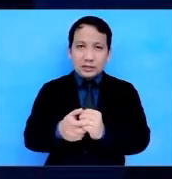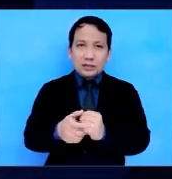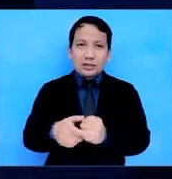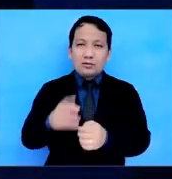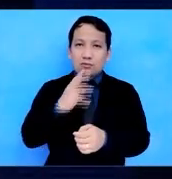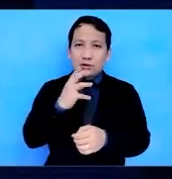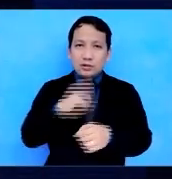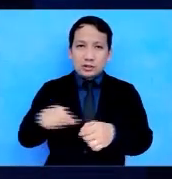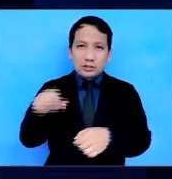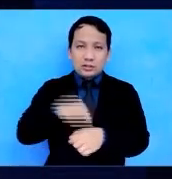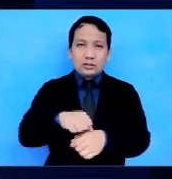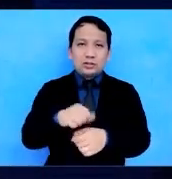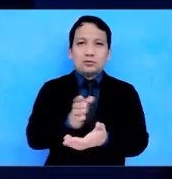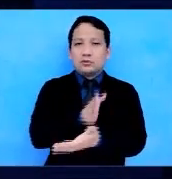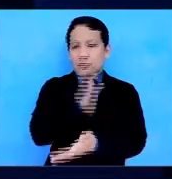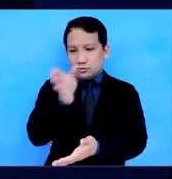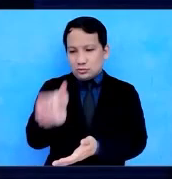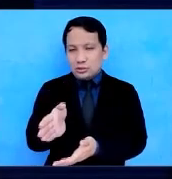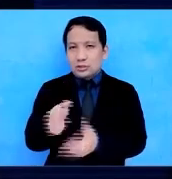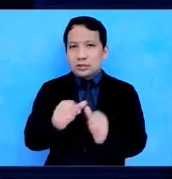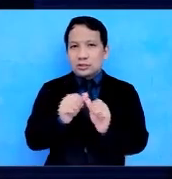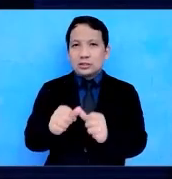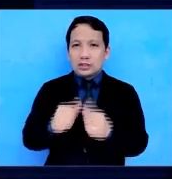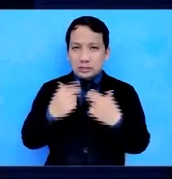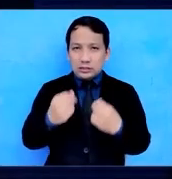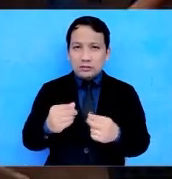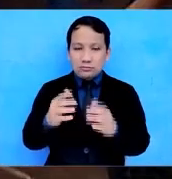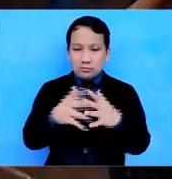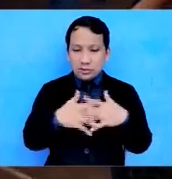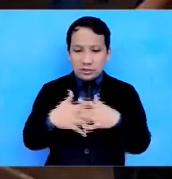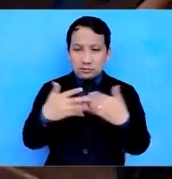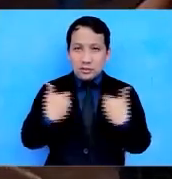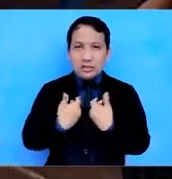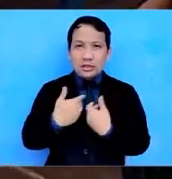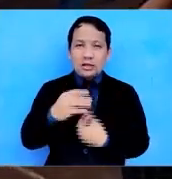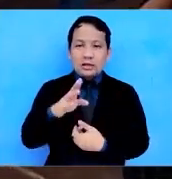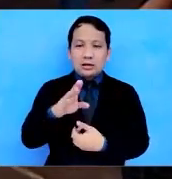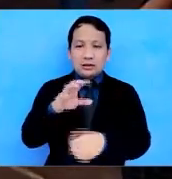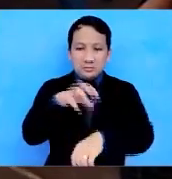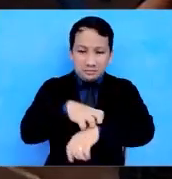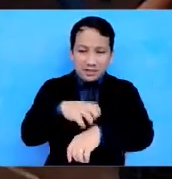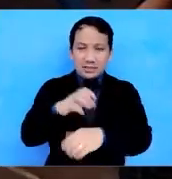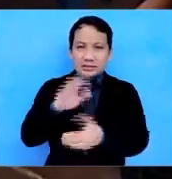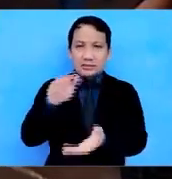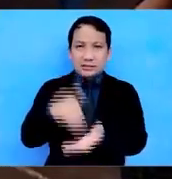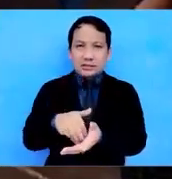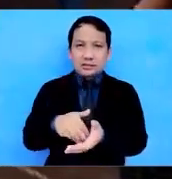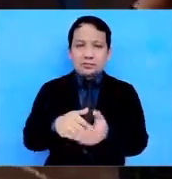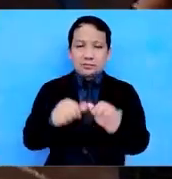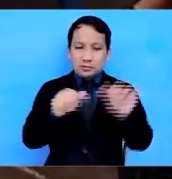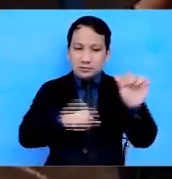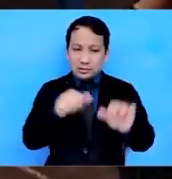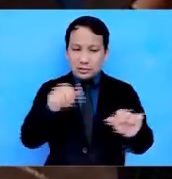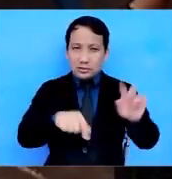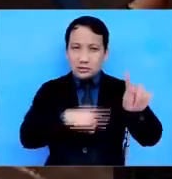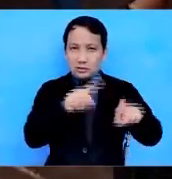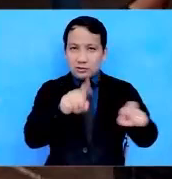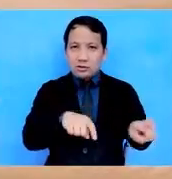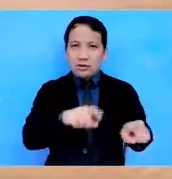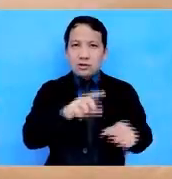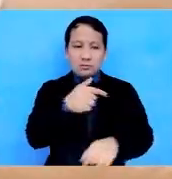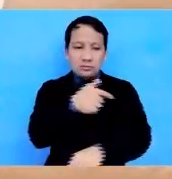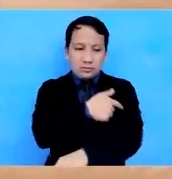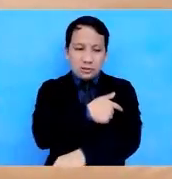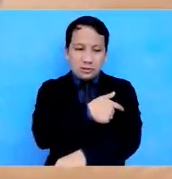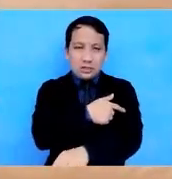sabon. Saka dumiretso na sa Health o Animal Bite Center. Pagkarating doon, ia-assess ang pasyente para maturukan na